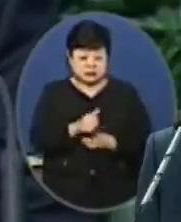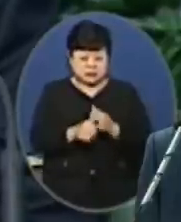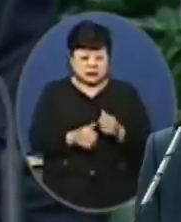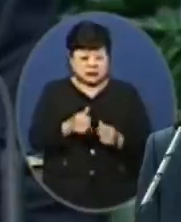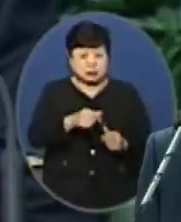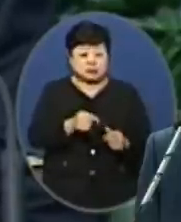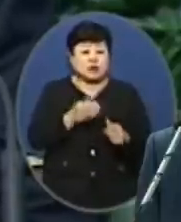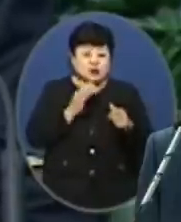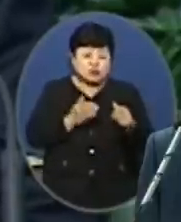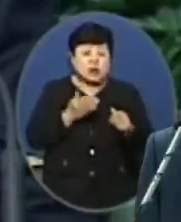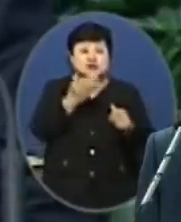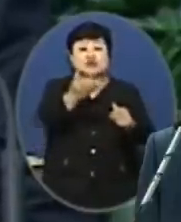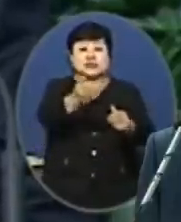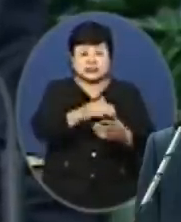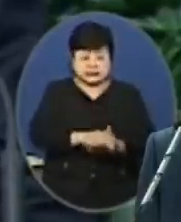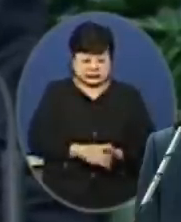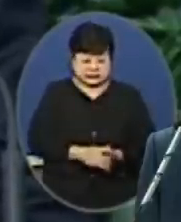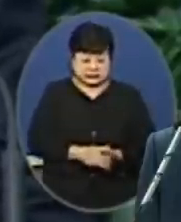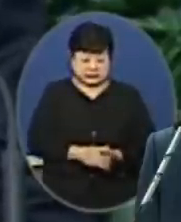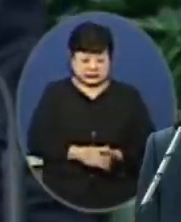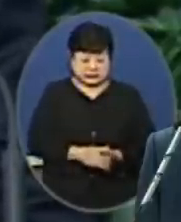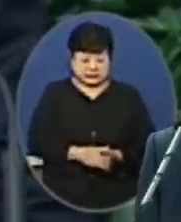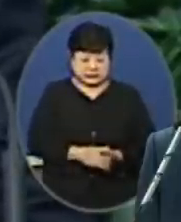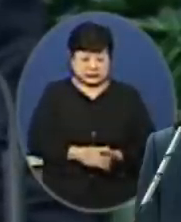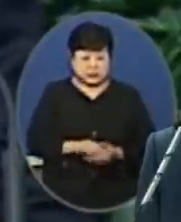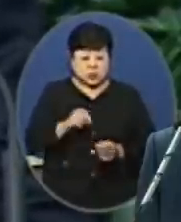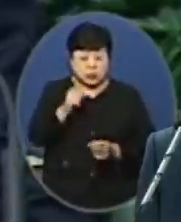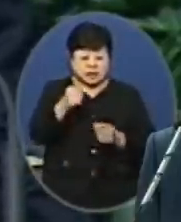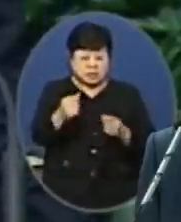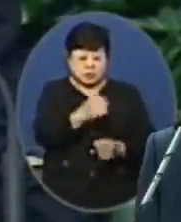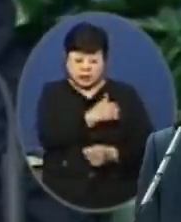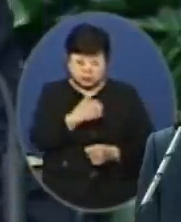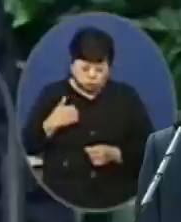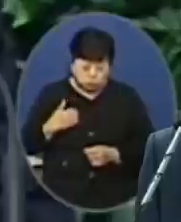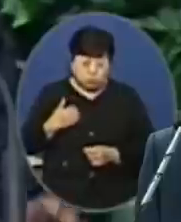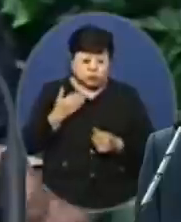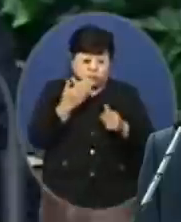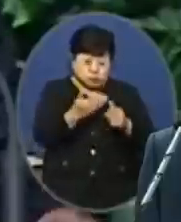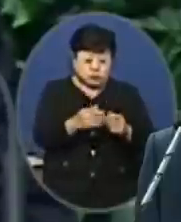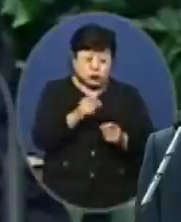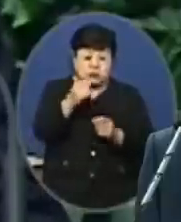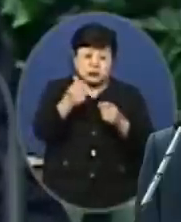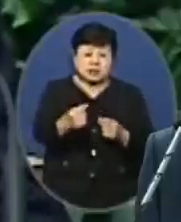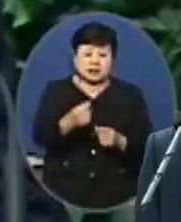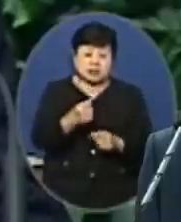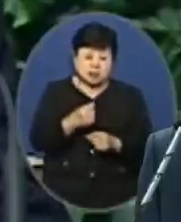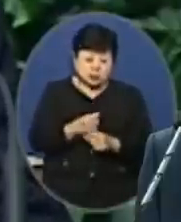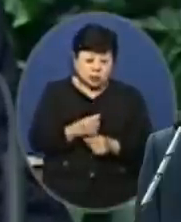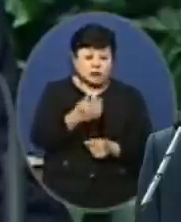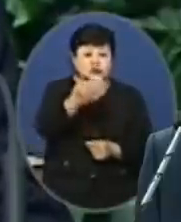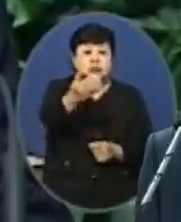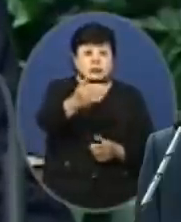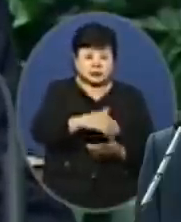하나님은 구해야 주시는 것입니다. 여러분을 장수함으로 만족해, 만족할 정도로 오래 살게 해주겠다는 것입니다.